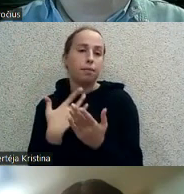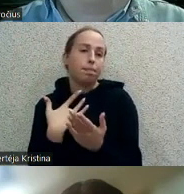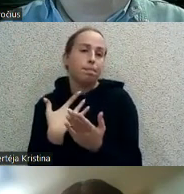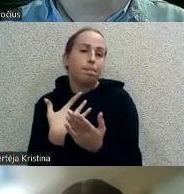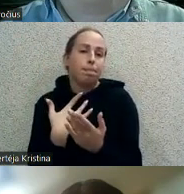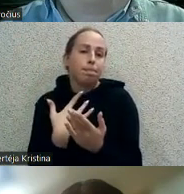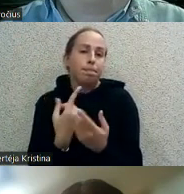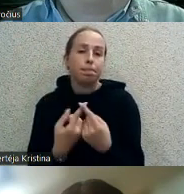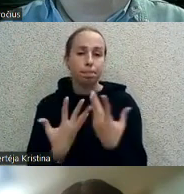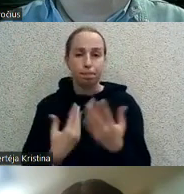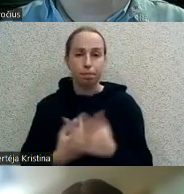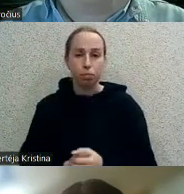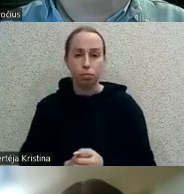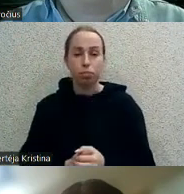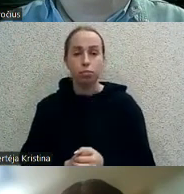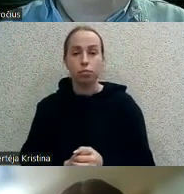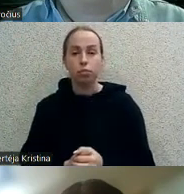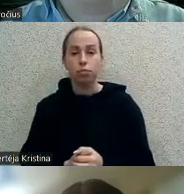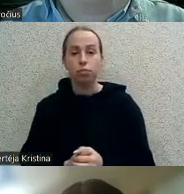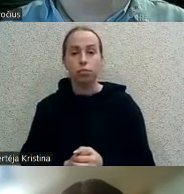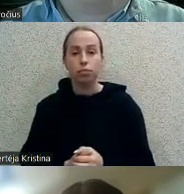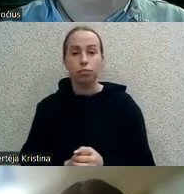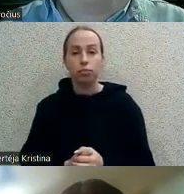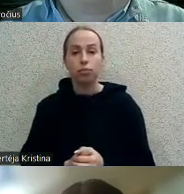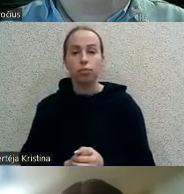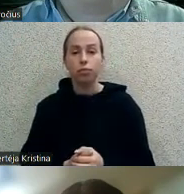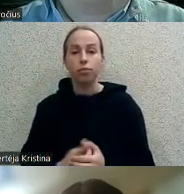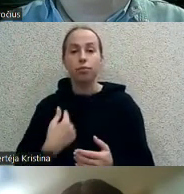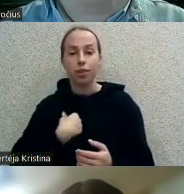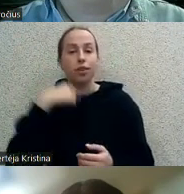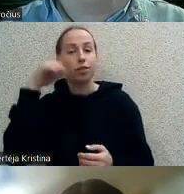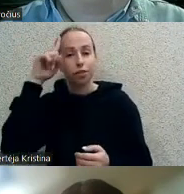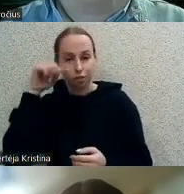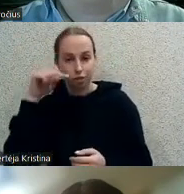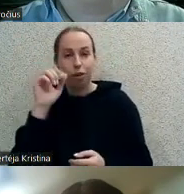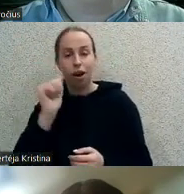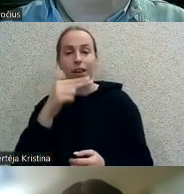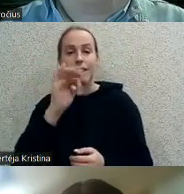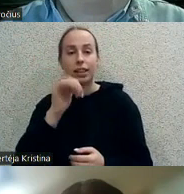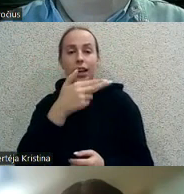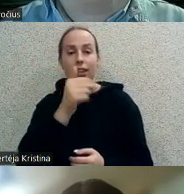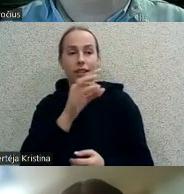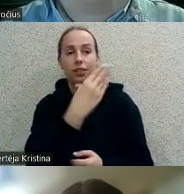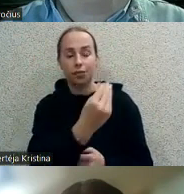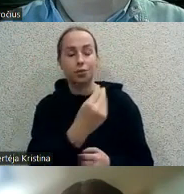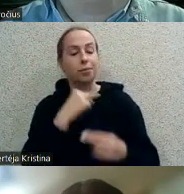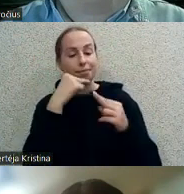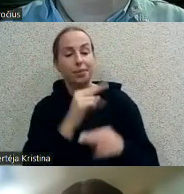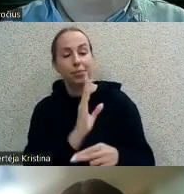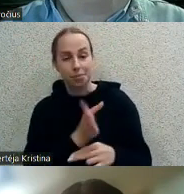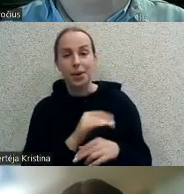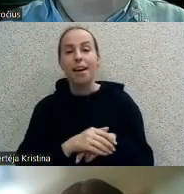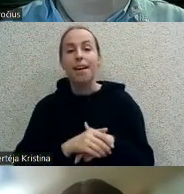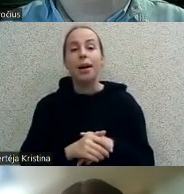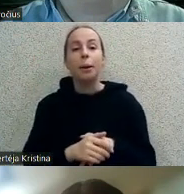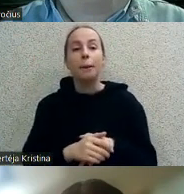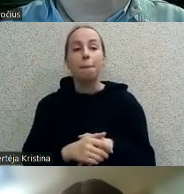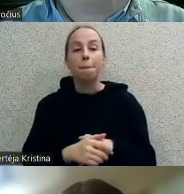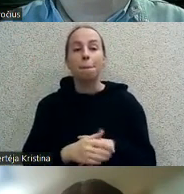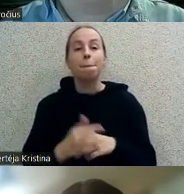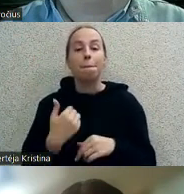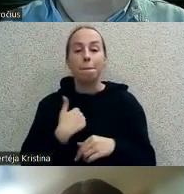Now I knew when Antanas said his hand up that aš žinojau, kad Antanas taip atkreipsi tai dėmesį. Aš tiesiog net numačiau, kad